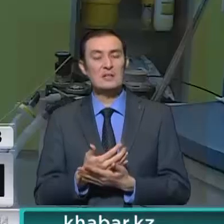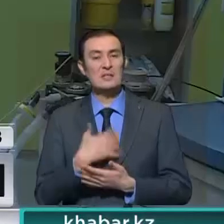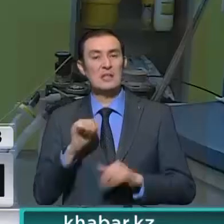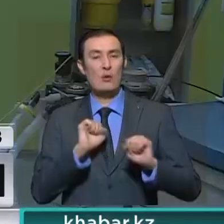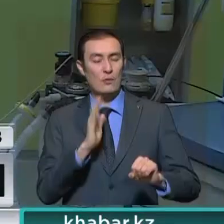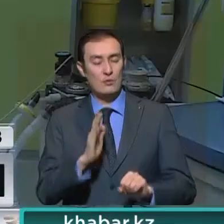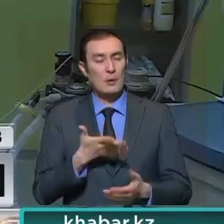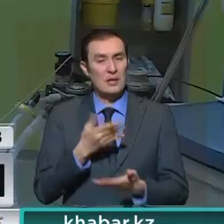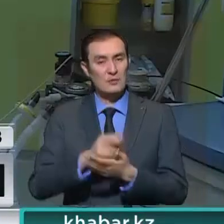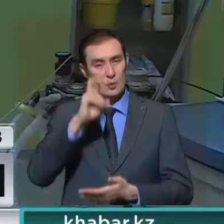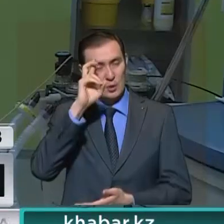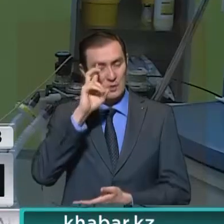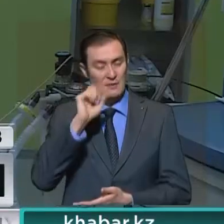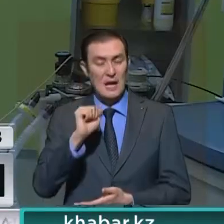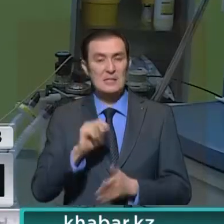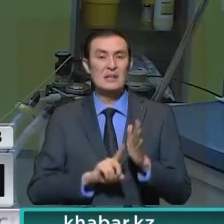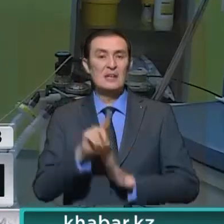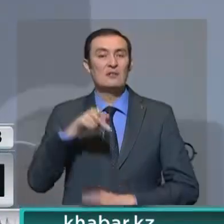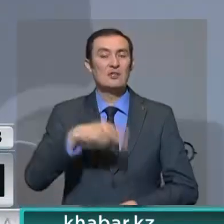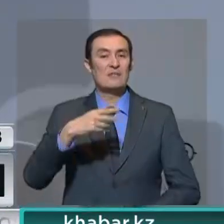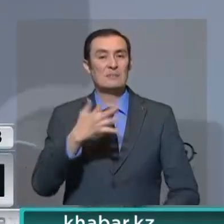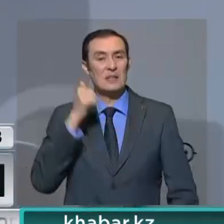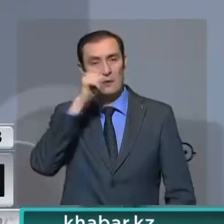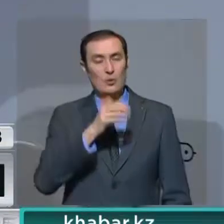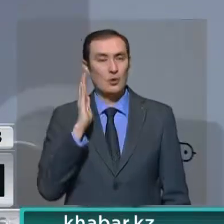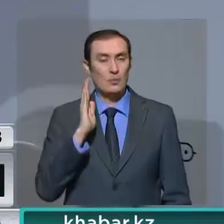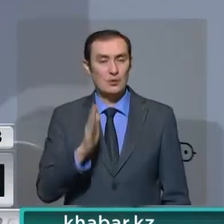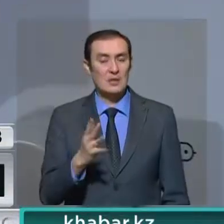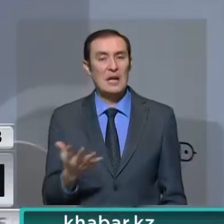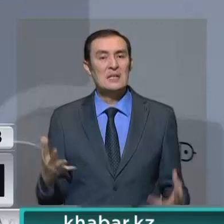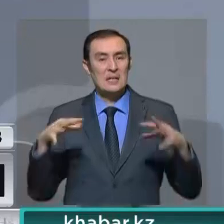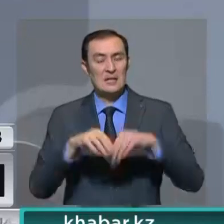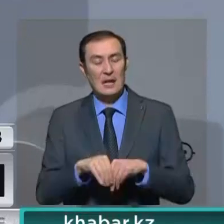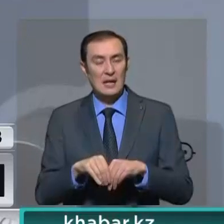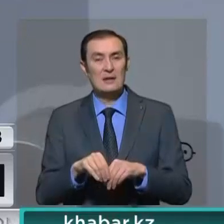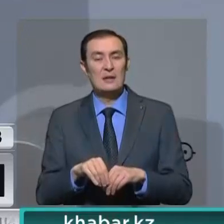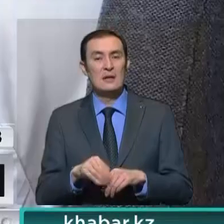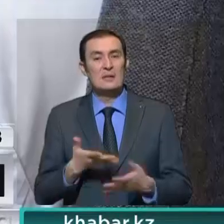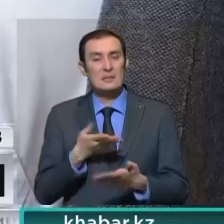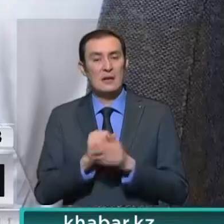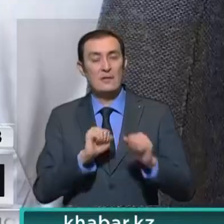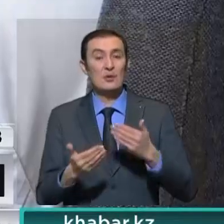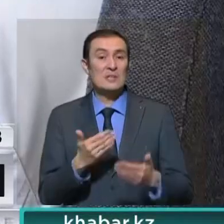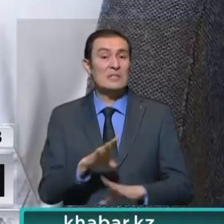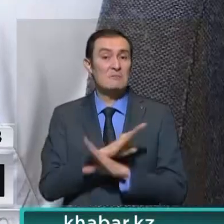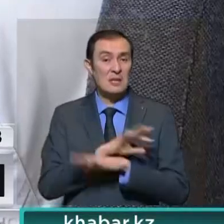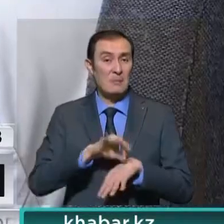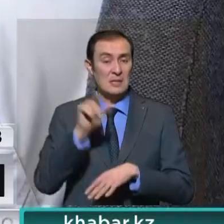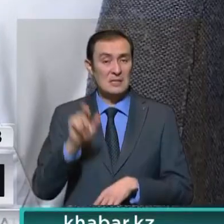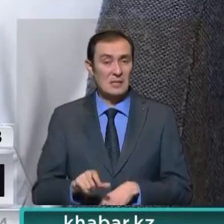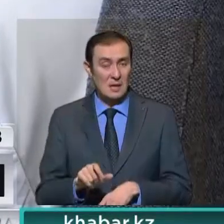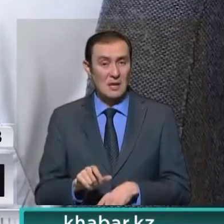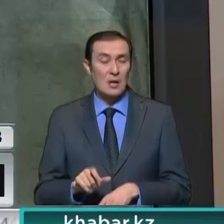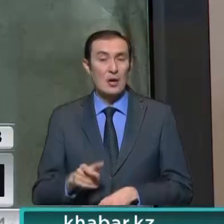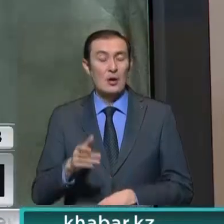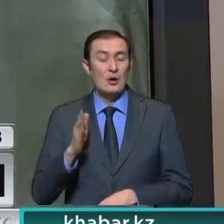госказна а уже 25 года планируется перейти на солидарное страхование Кроме того в случае смерти пациент реальный срок